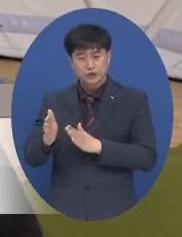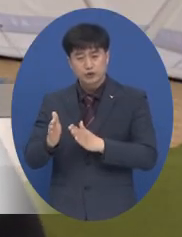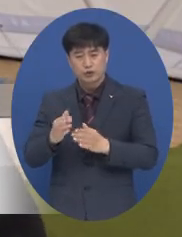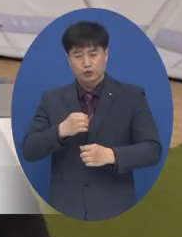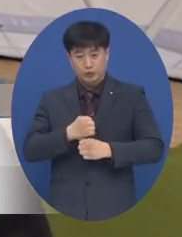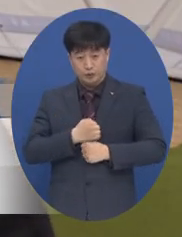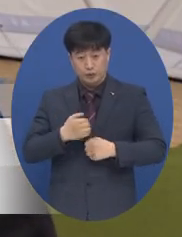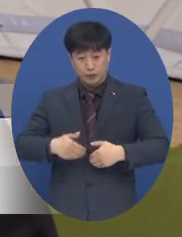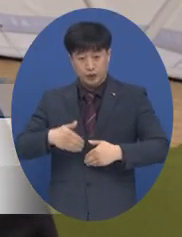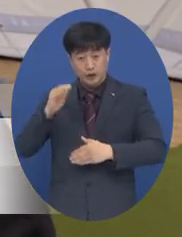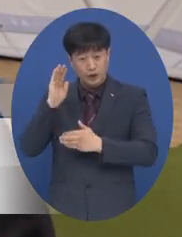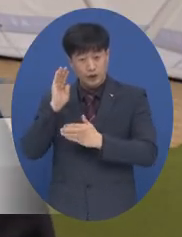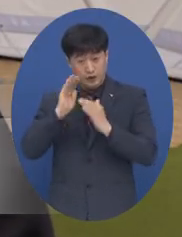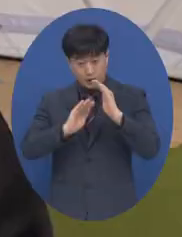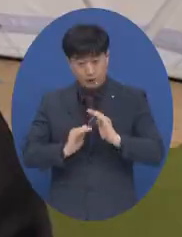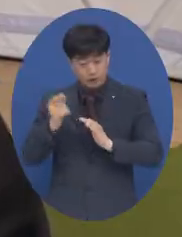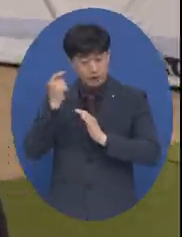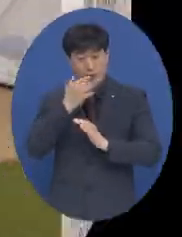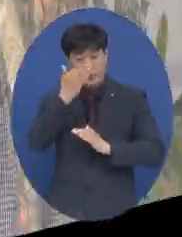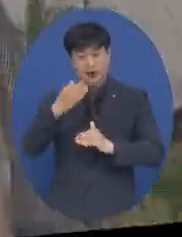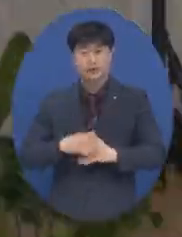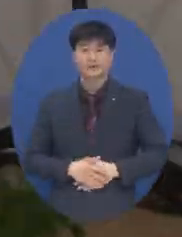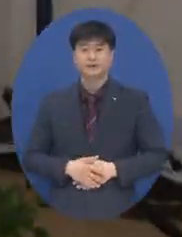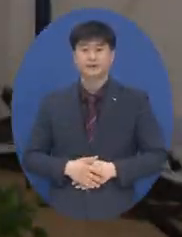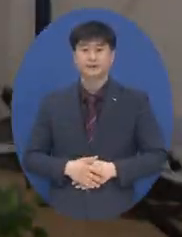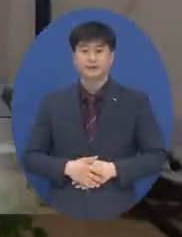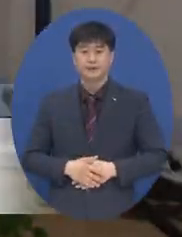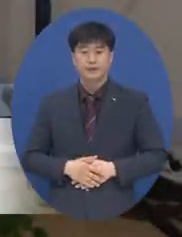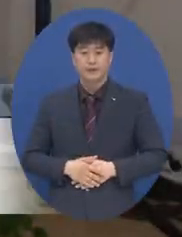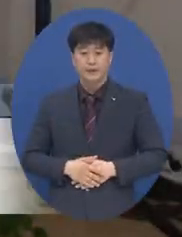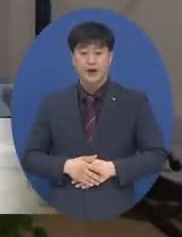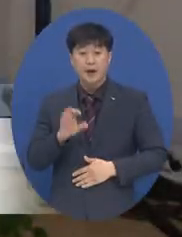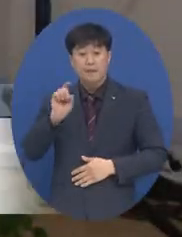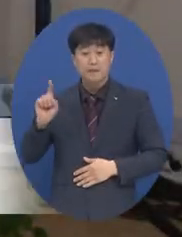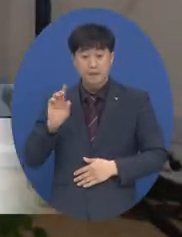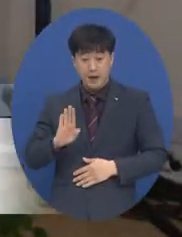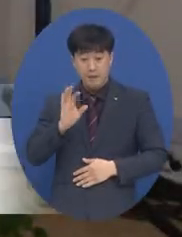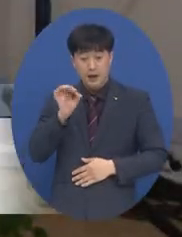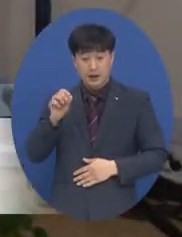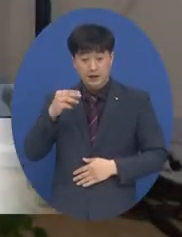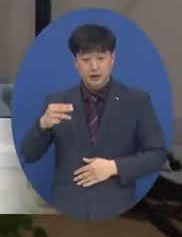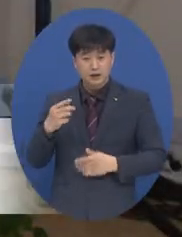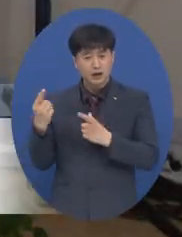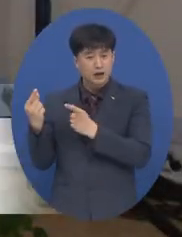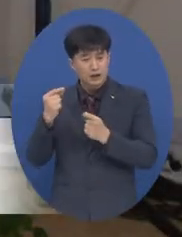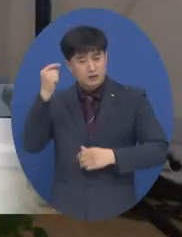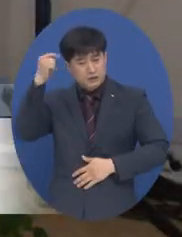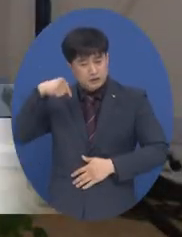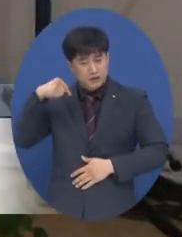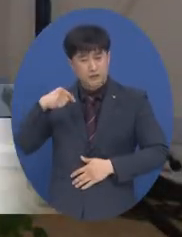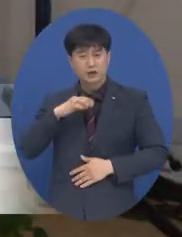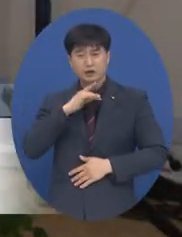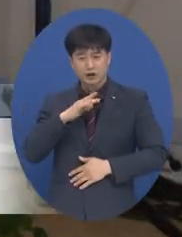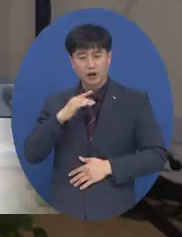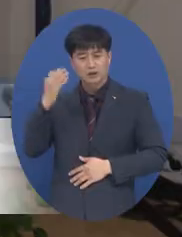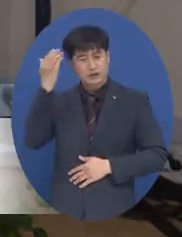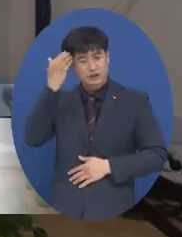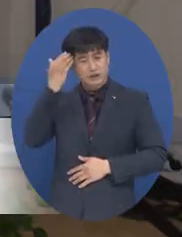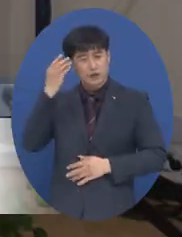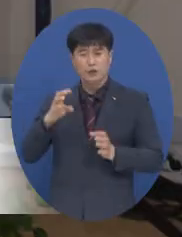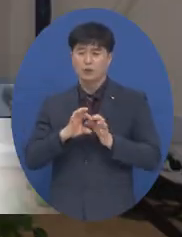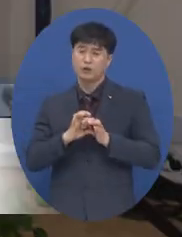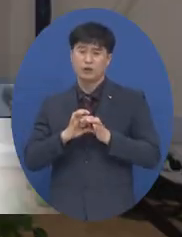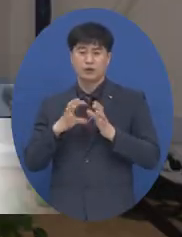이런 메세지를 좀 들을 수 있어서 좋았습니다 카라티 같은 x 2로 오면서 서 어 연령대 나모